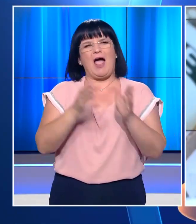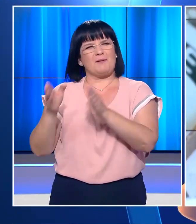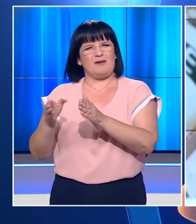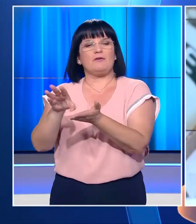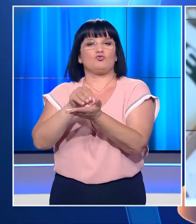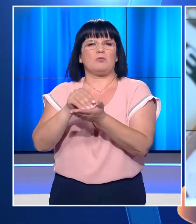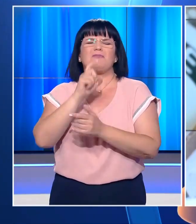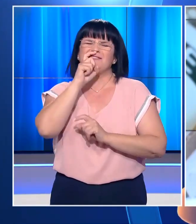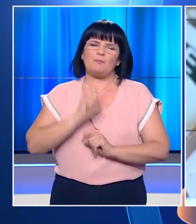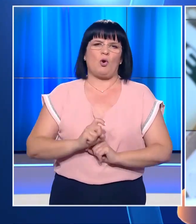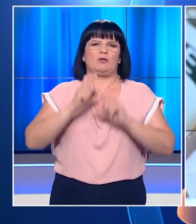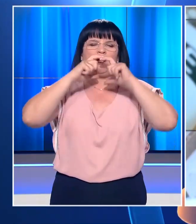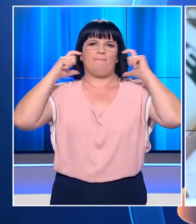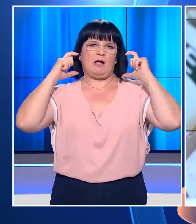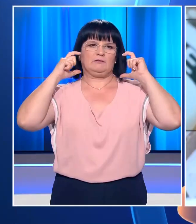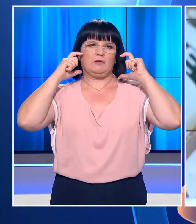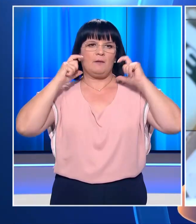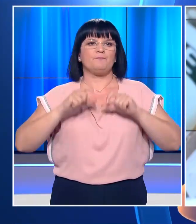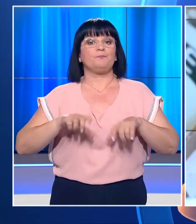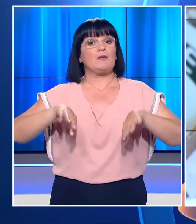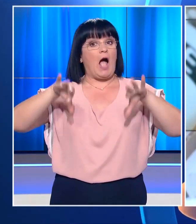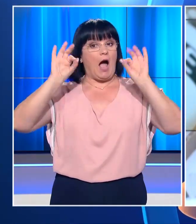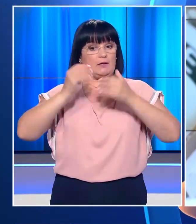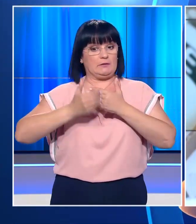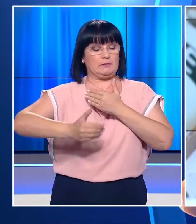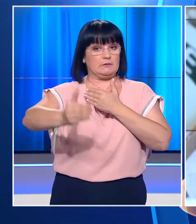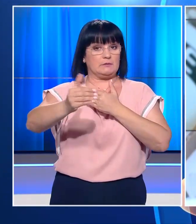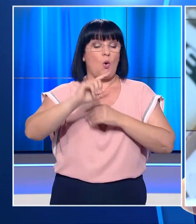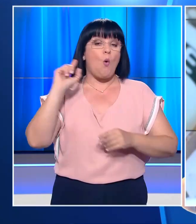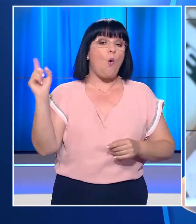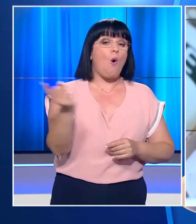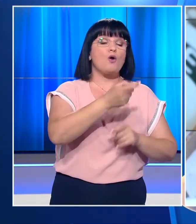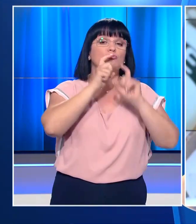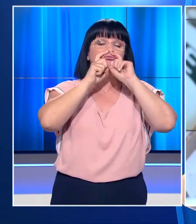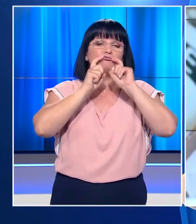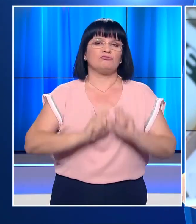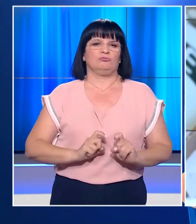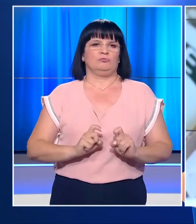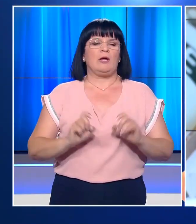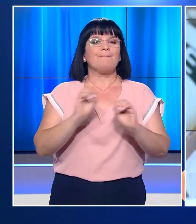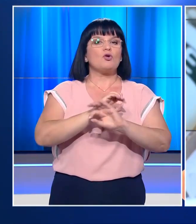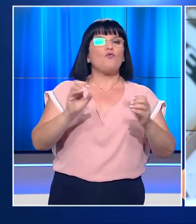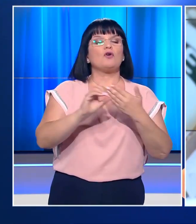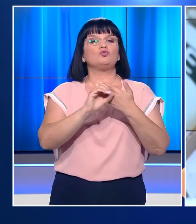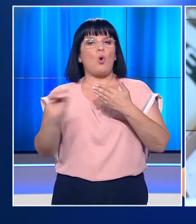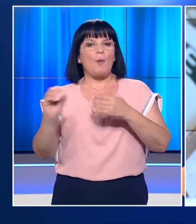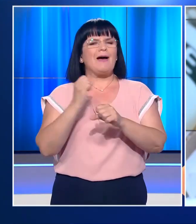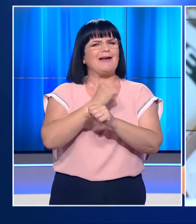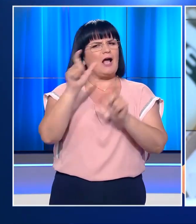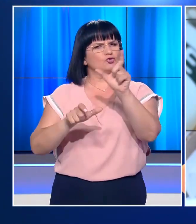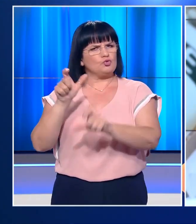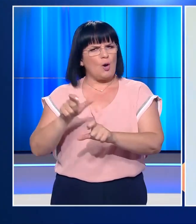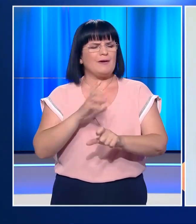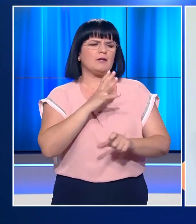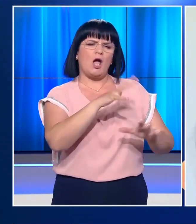έχουμε υποχρεωτική χρήση της μάσκας καταρχήν στα σούπερ μάρκετ από όλους, σύμφωνα με τις πληροφορίες του Open, τόσο από τους εργαζόμενους όσο και